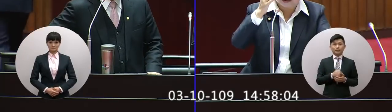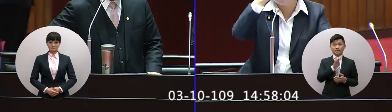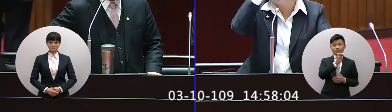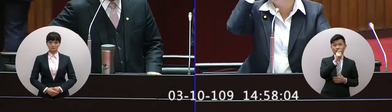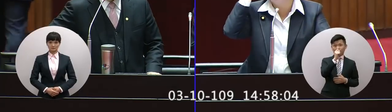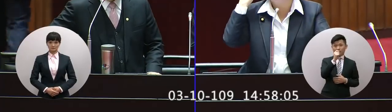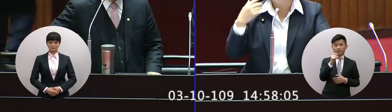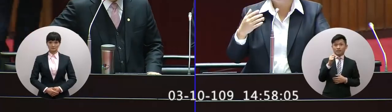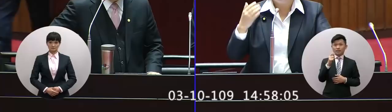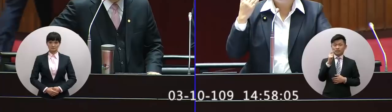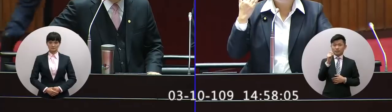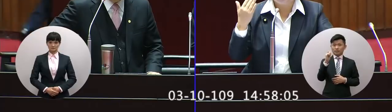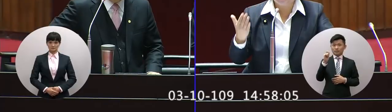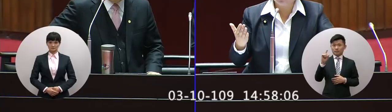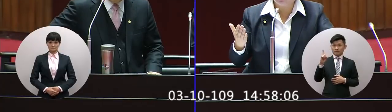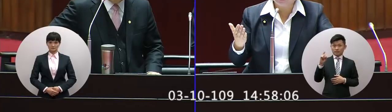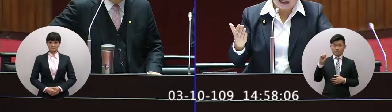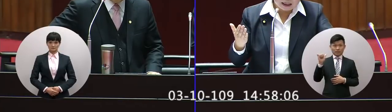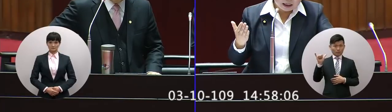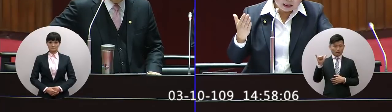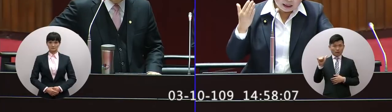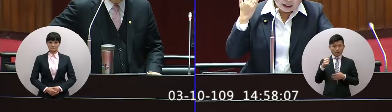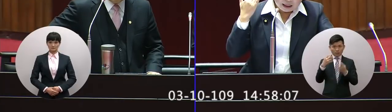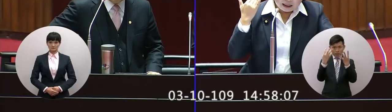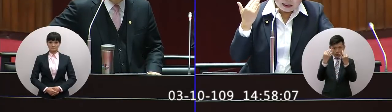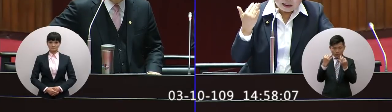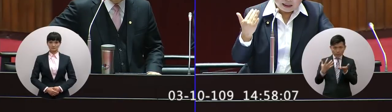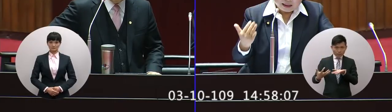有做了一个统计，提出的